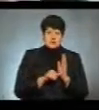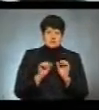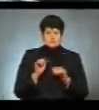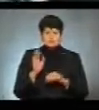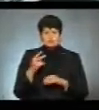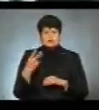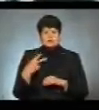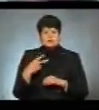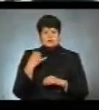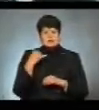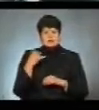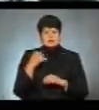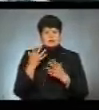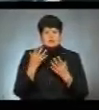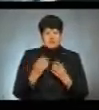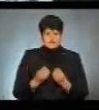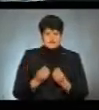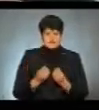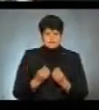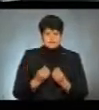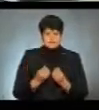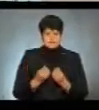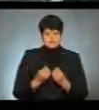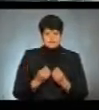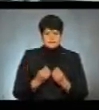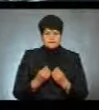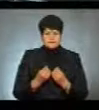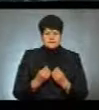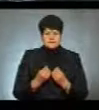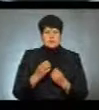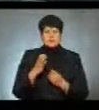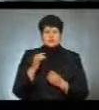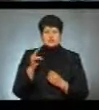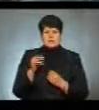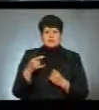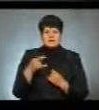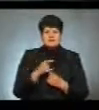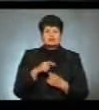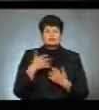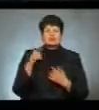до 20 викликів за день, оскільки все ж таки про соціальне таксі люди вже